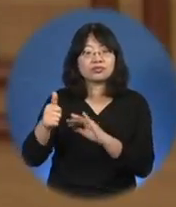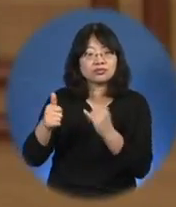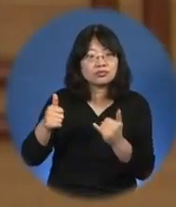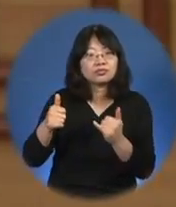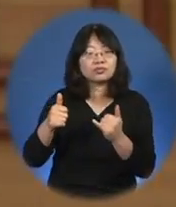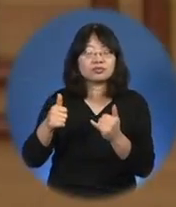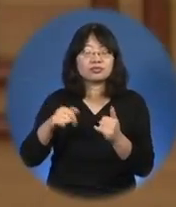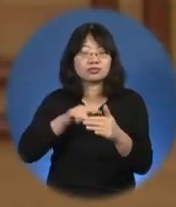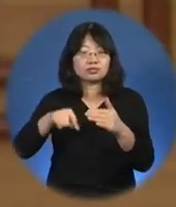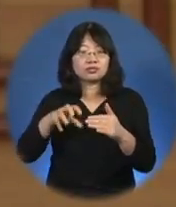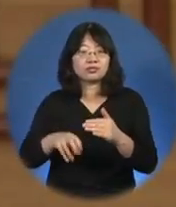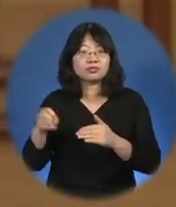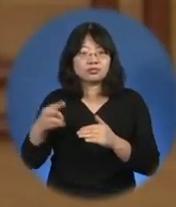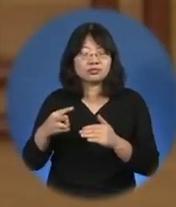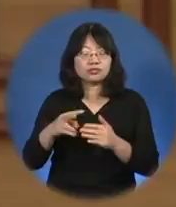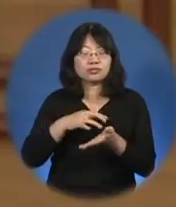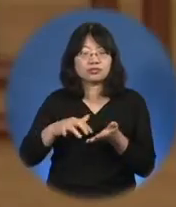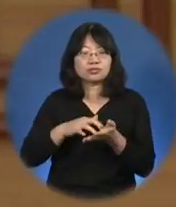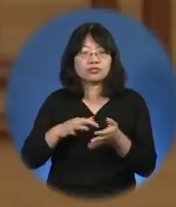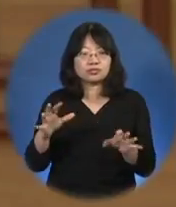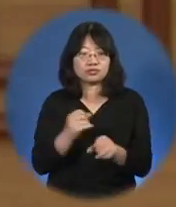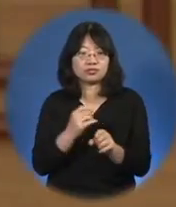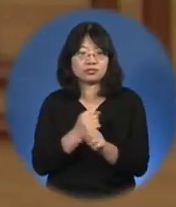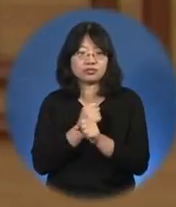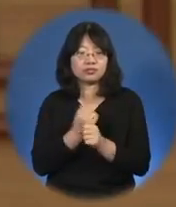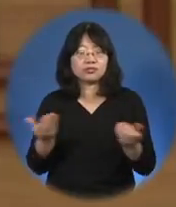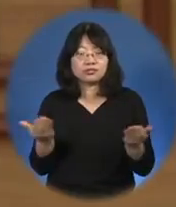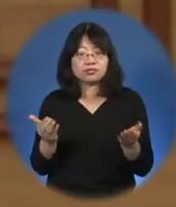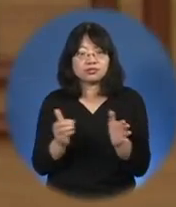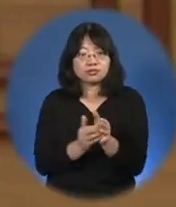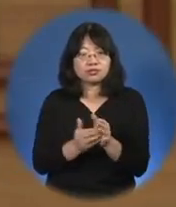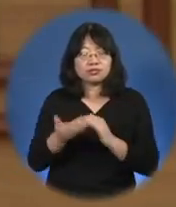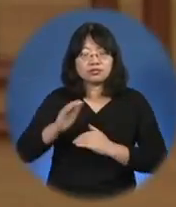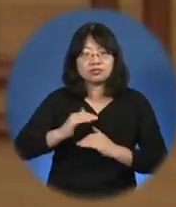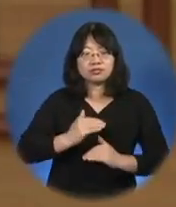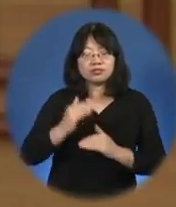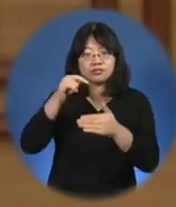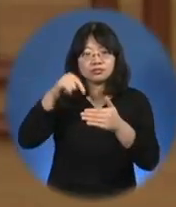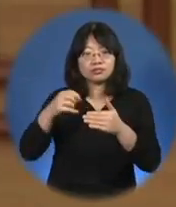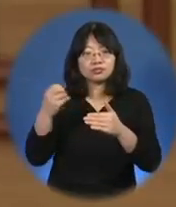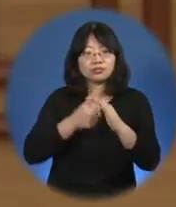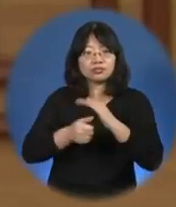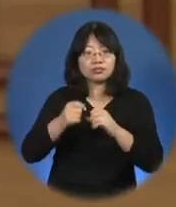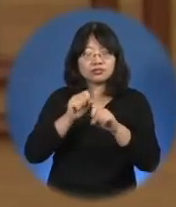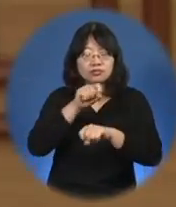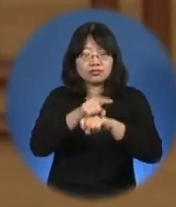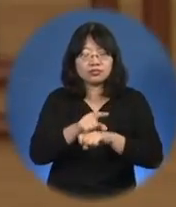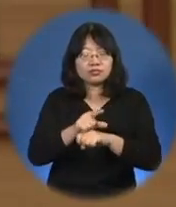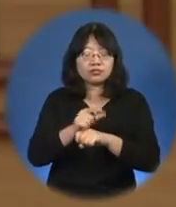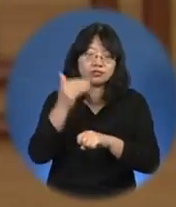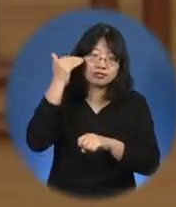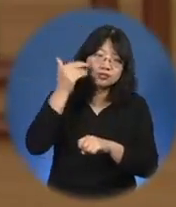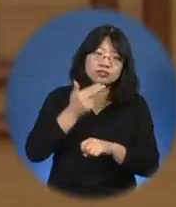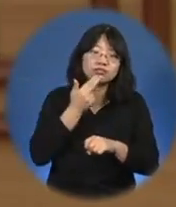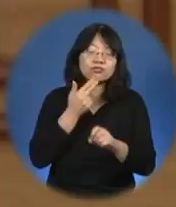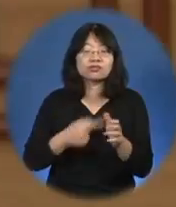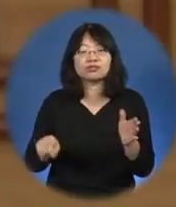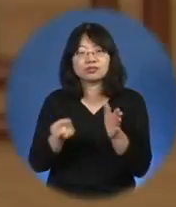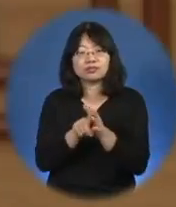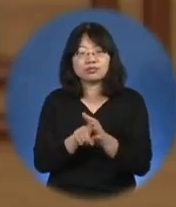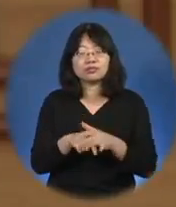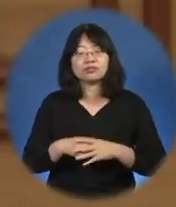또 거기서 또 추리는 예, 작업을 했는데 그 과정에서도 대표성이 훼손되지 않도록 예,